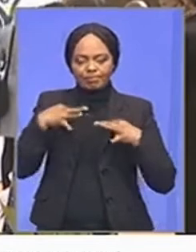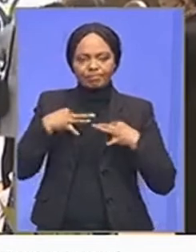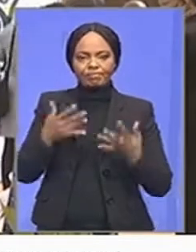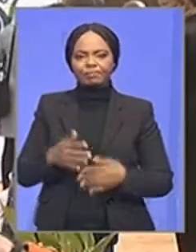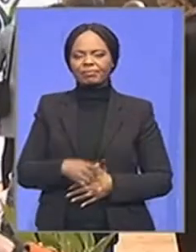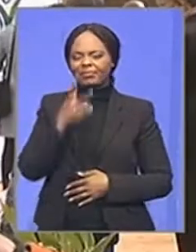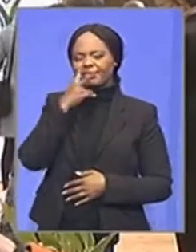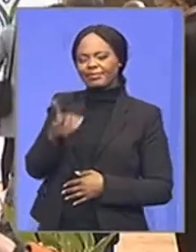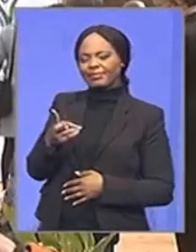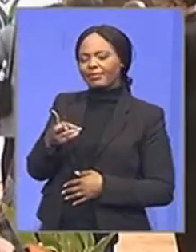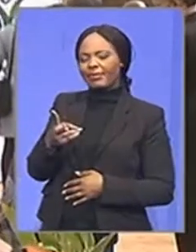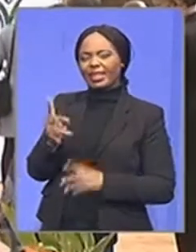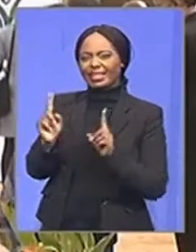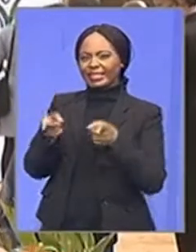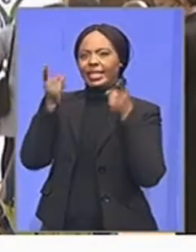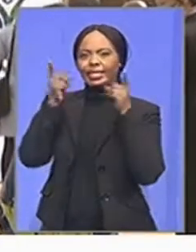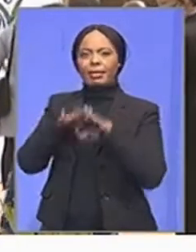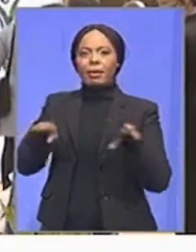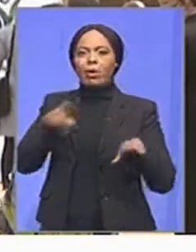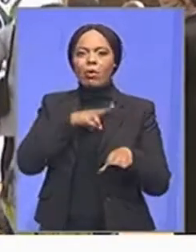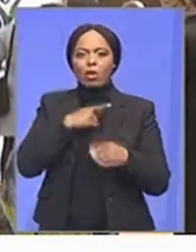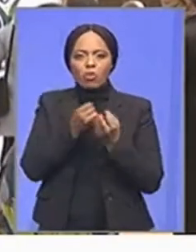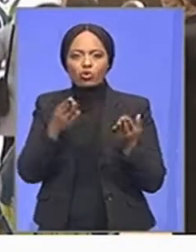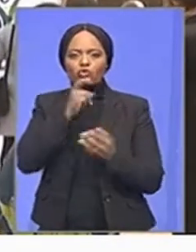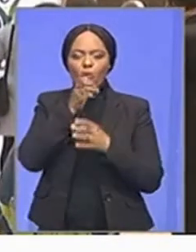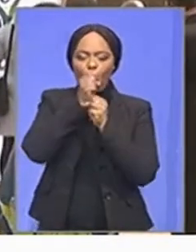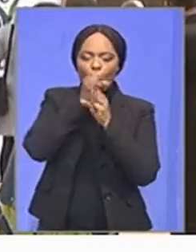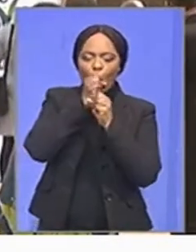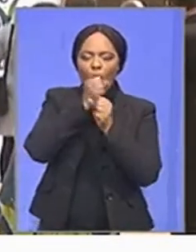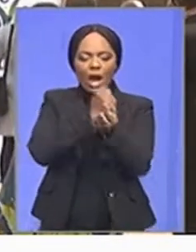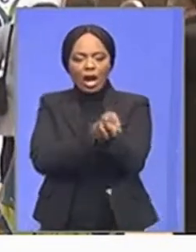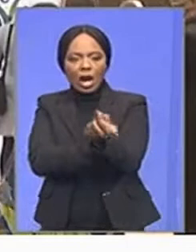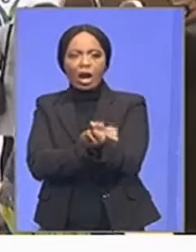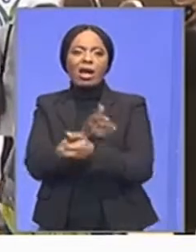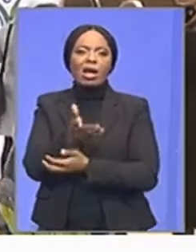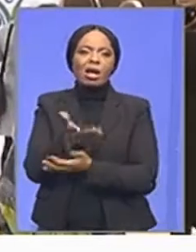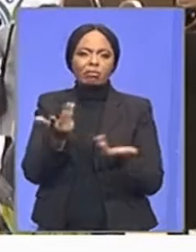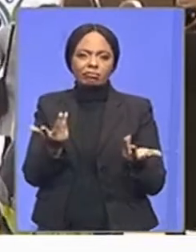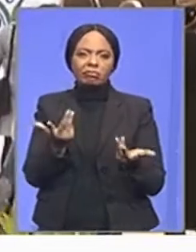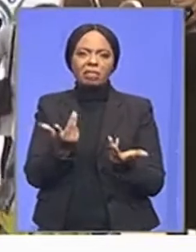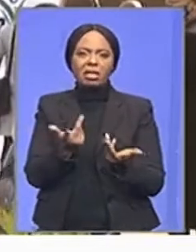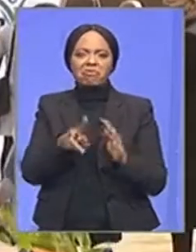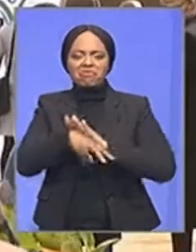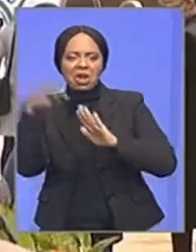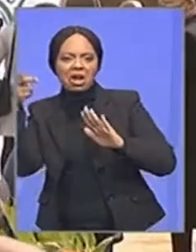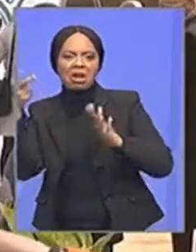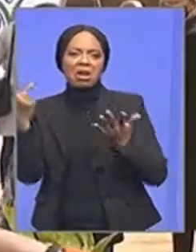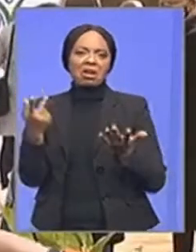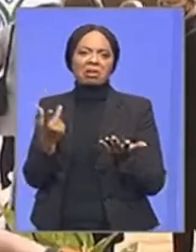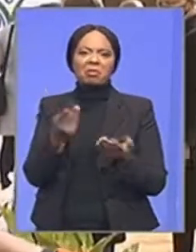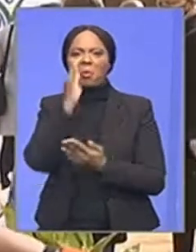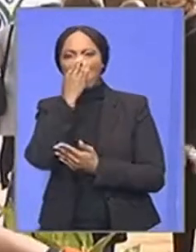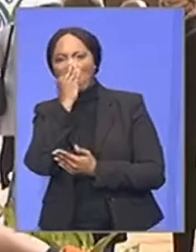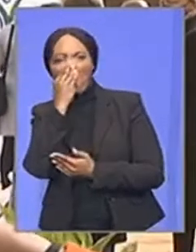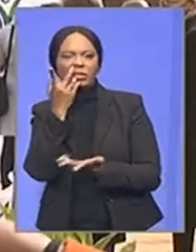ba felletsa ba tsuba dinyaope, ba felletsa ba senya, ba sa tlhole ba itse gore ngwana a ipolela gore